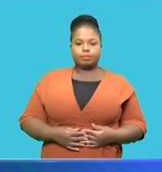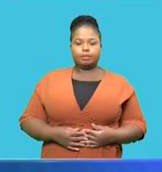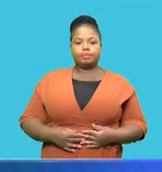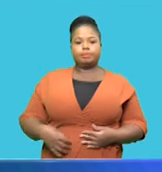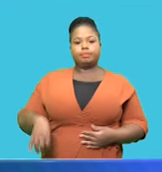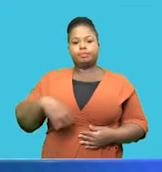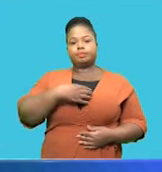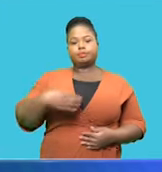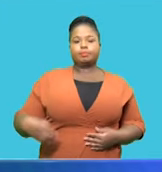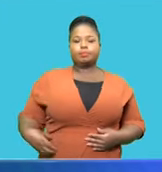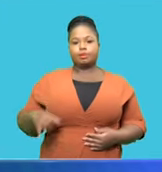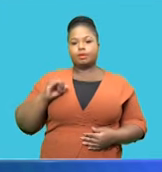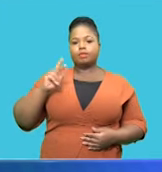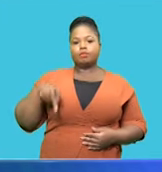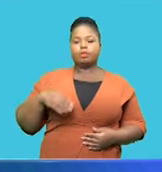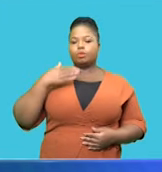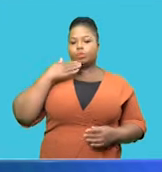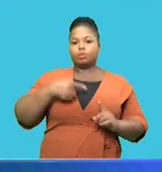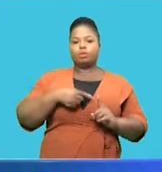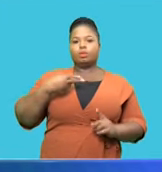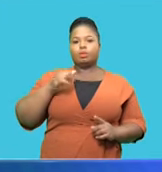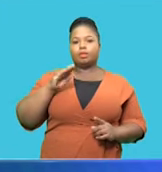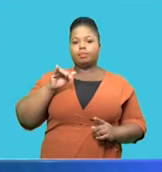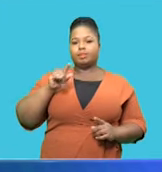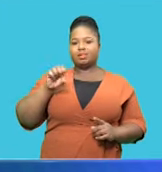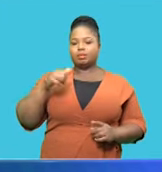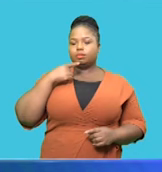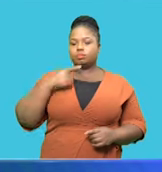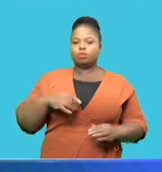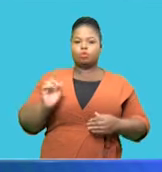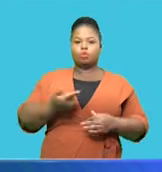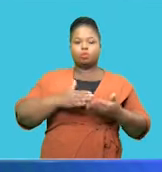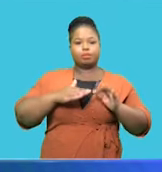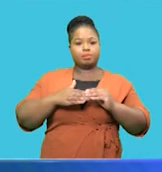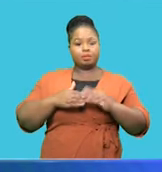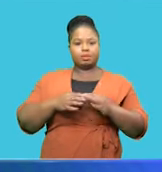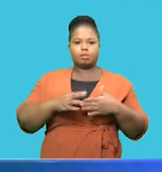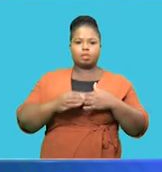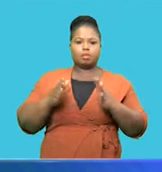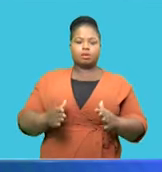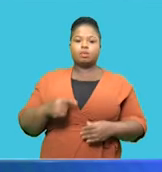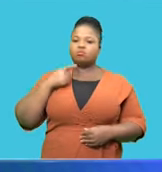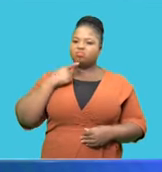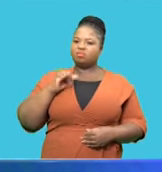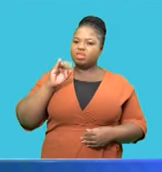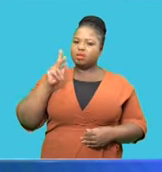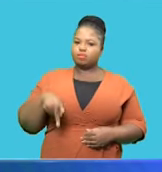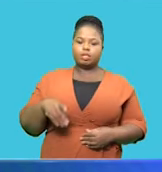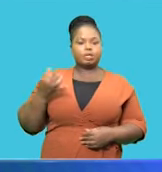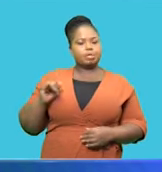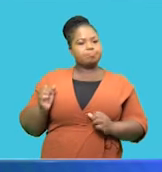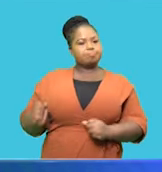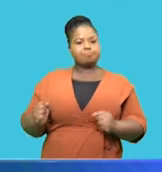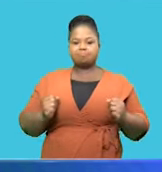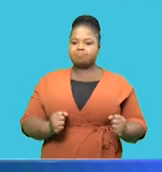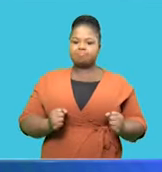Umongameli we-Inkatha Freedom Party uVelenkosini Hlabisa uqinisekisa amalungu nabalandeli bombutho ukuba i-IFP isahleli injalo